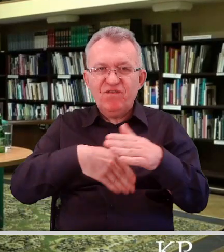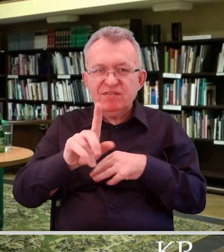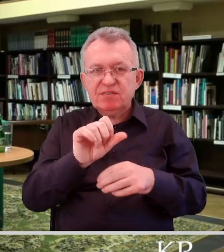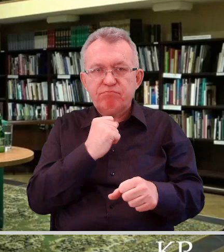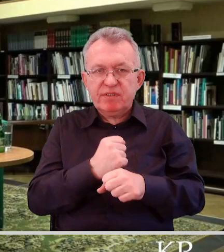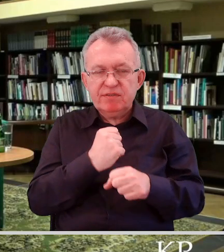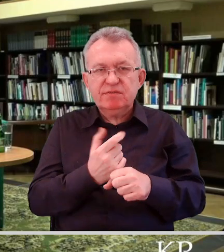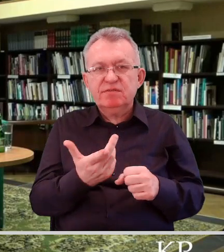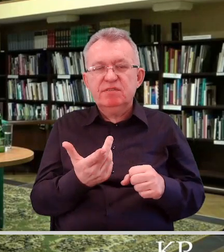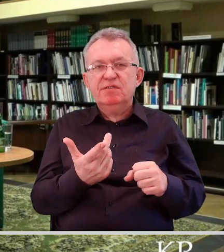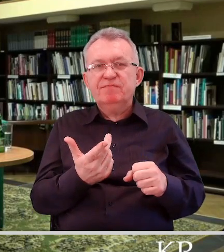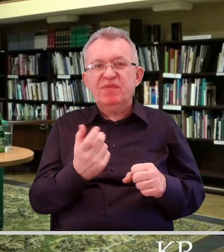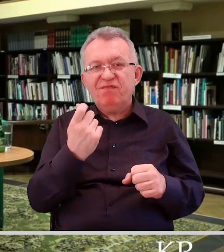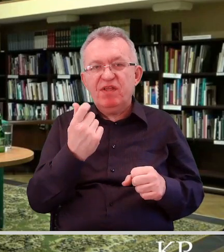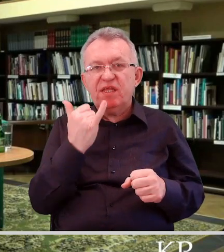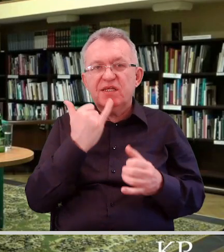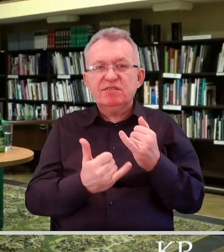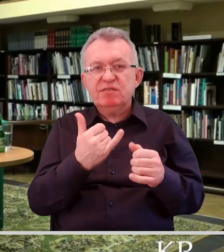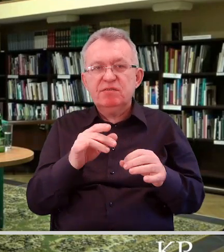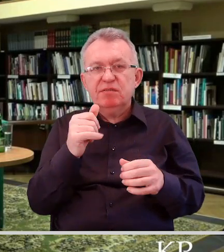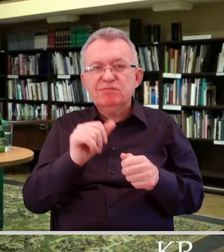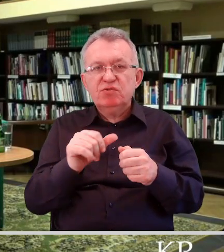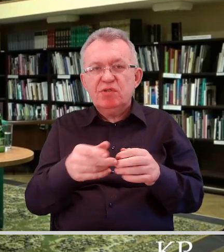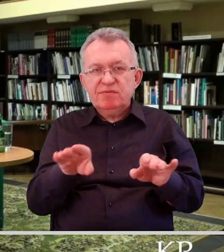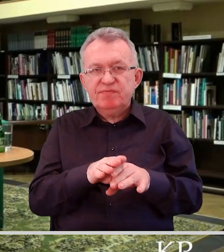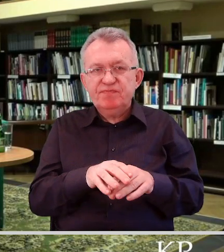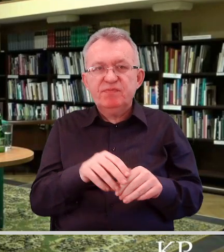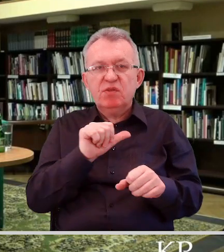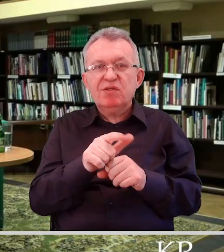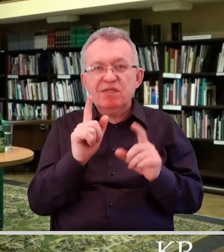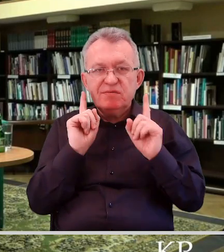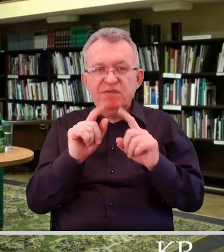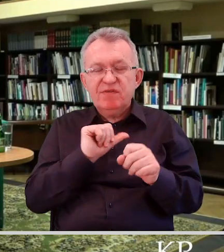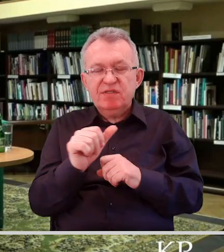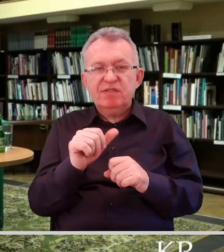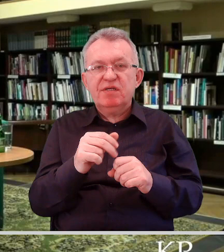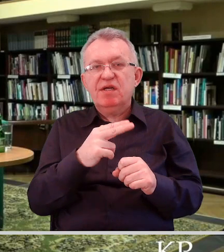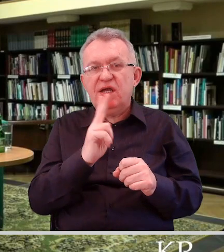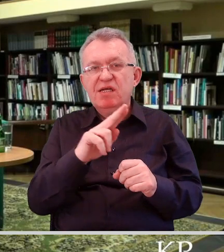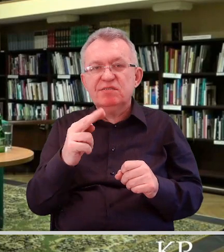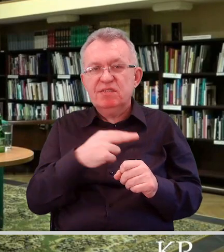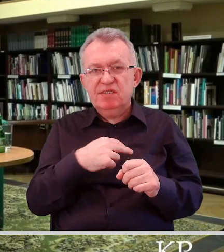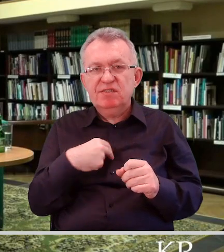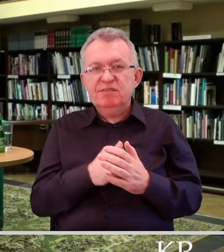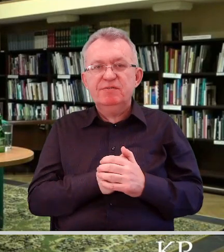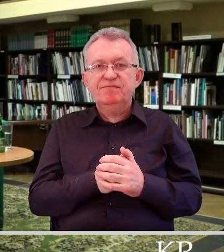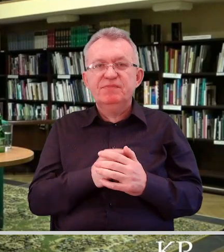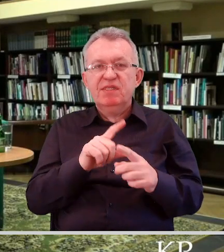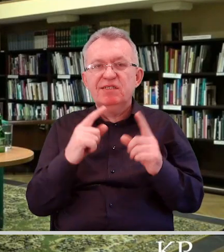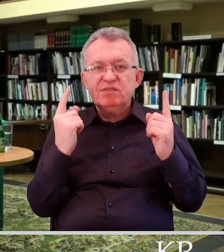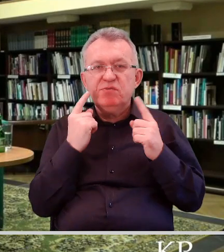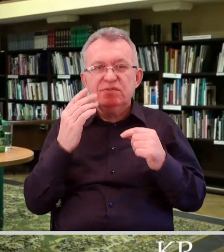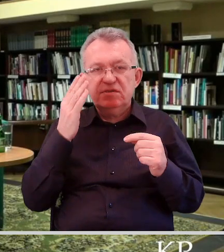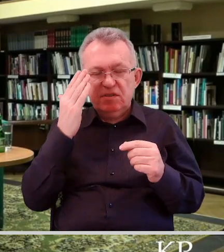pracy w chwili, kiedy zamyka się przedszkole. To są realia, każdy z nas takie sytuacje